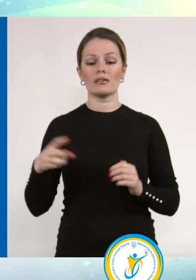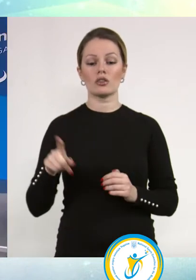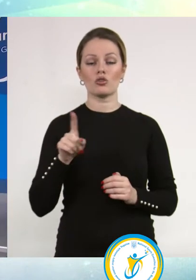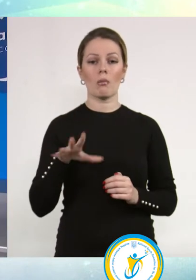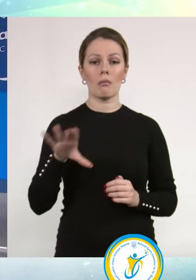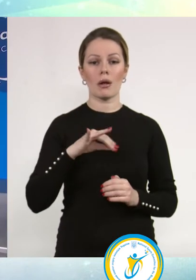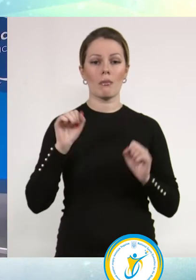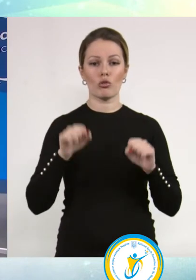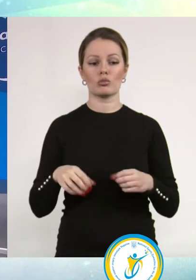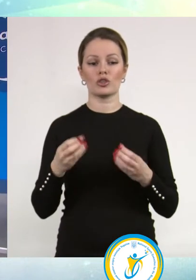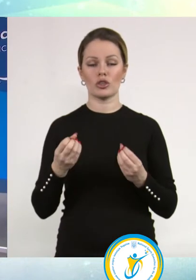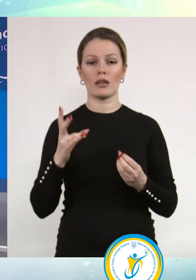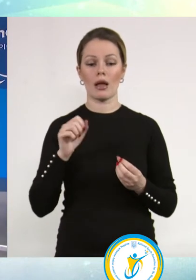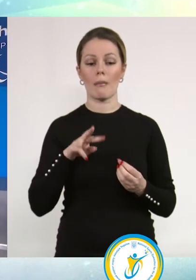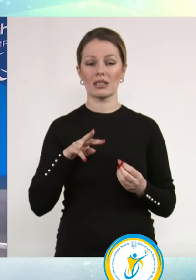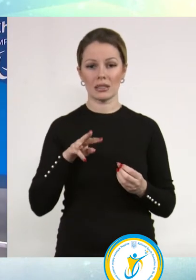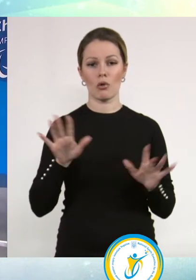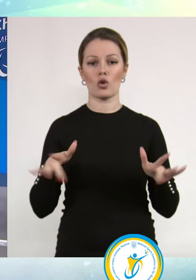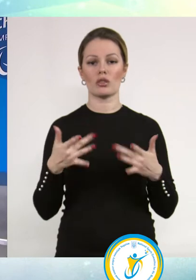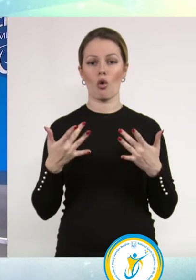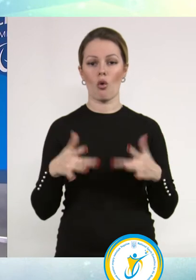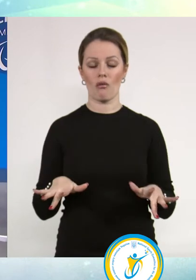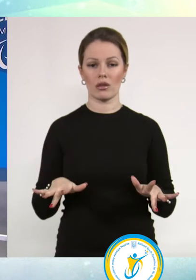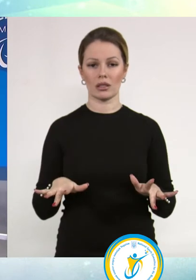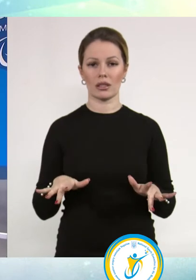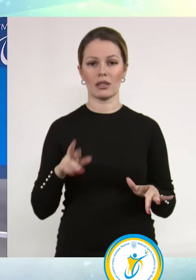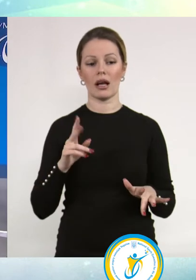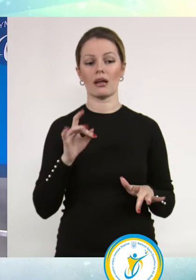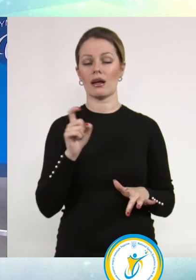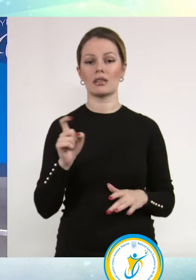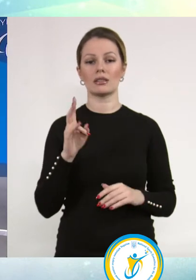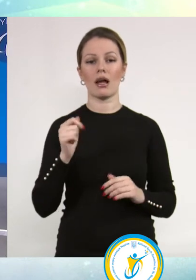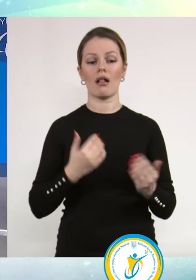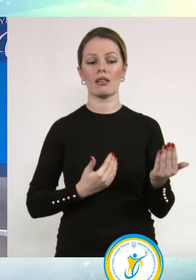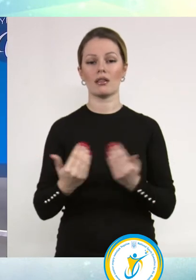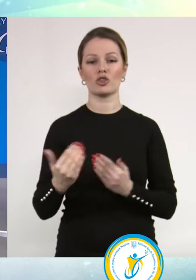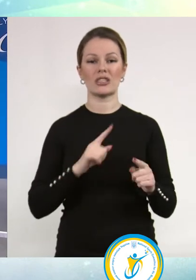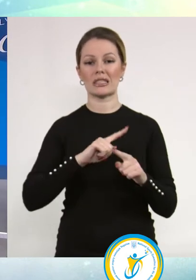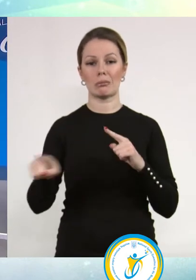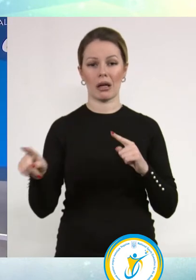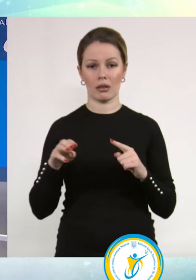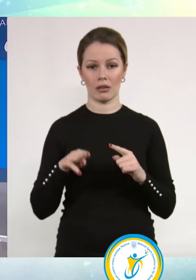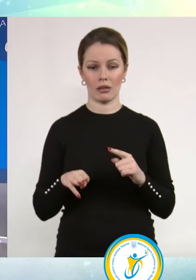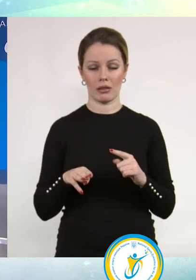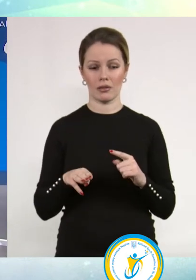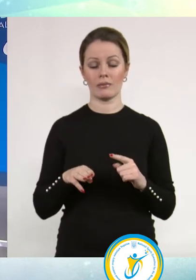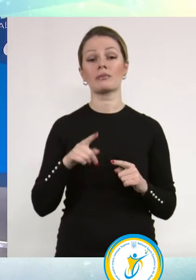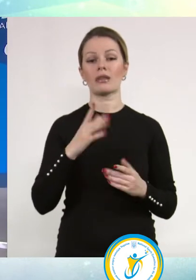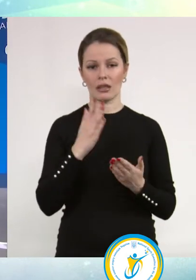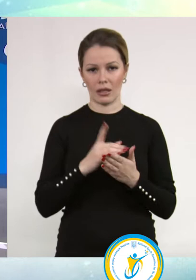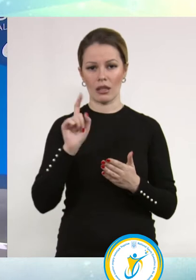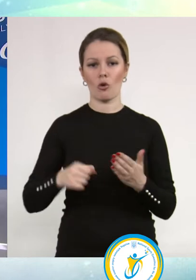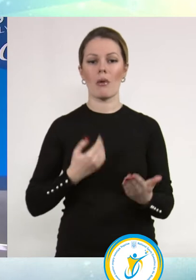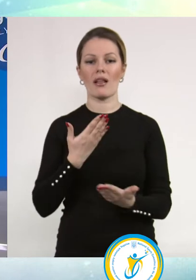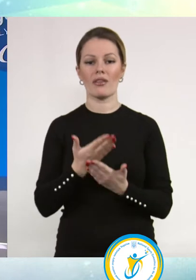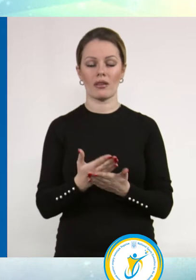ми можемо ще на Максима розраховувати якраз на лижний спринт. От тут він є також претендентом